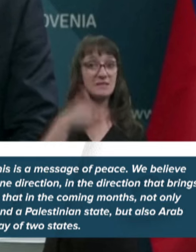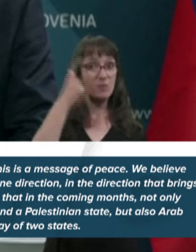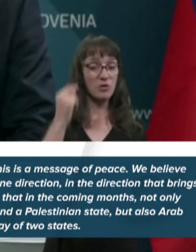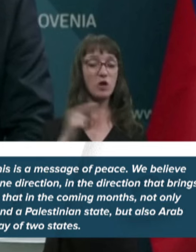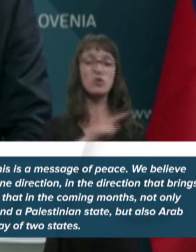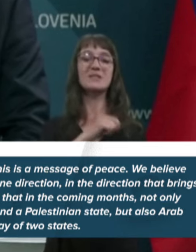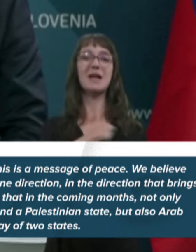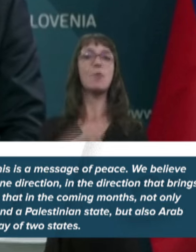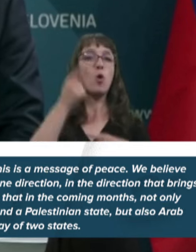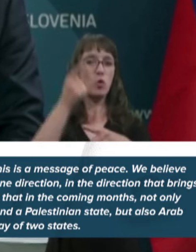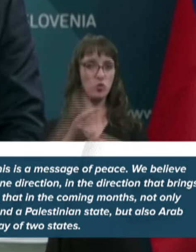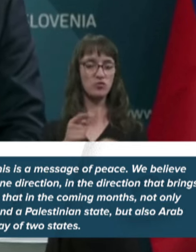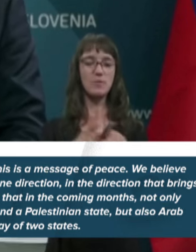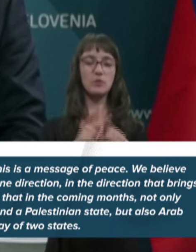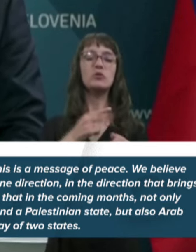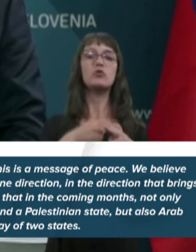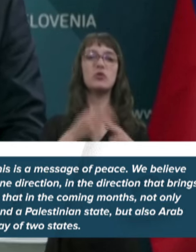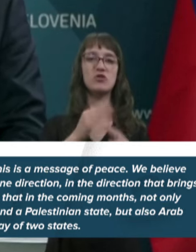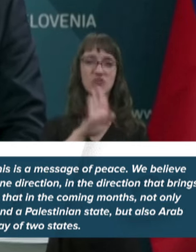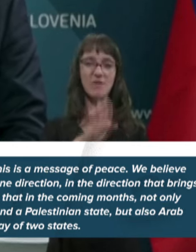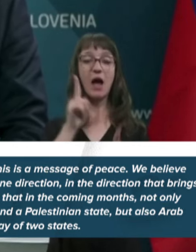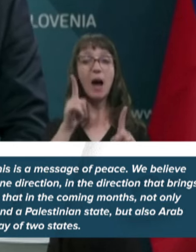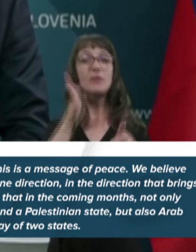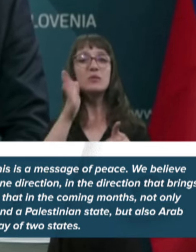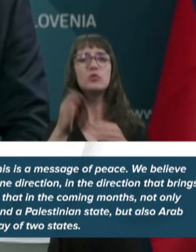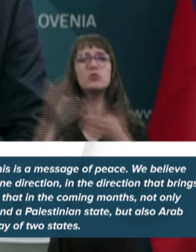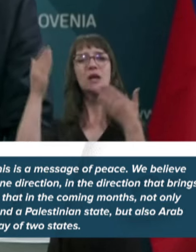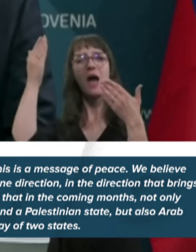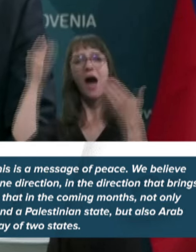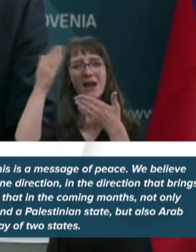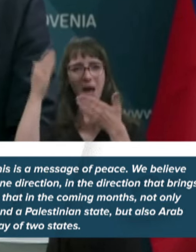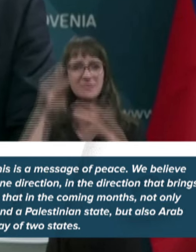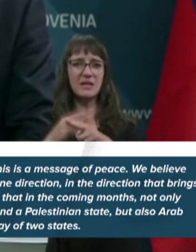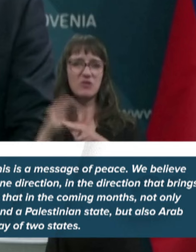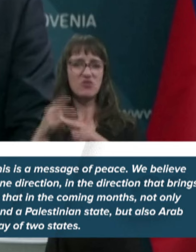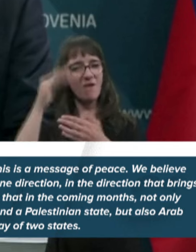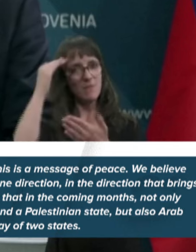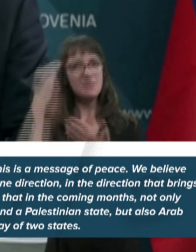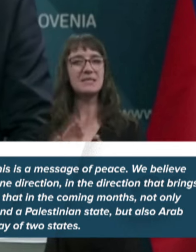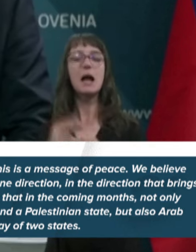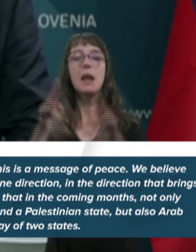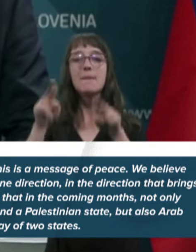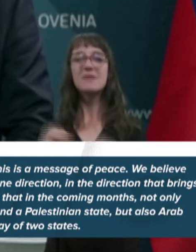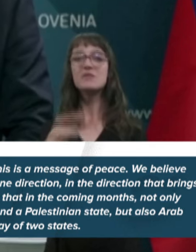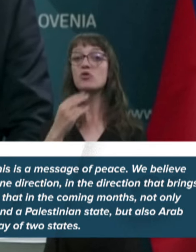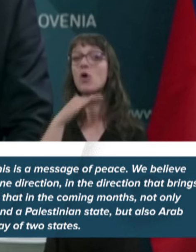samoodločbe in palestinsko državo, ampak da bodo tudi arabske države priznale